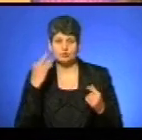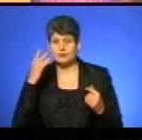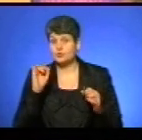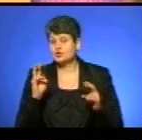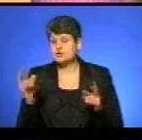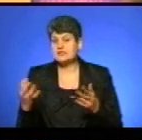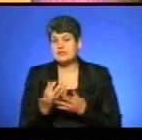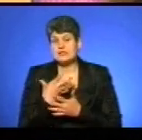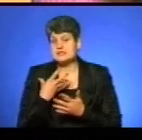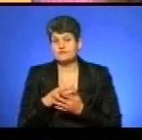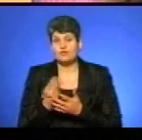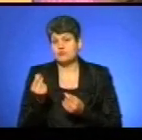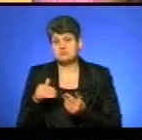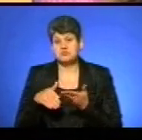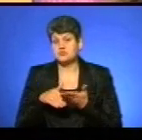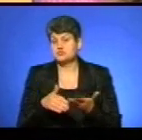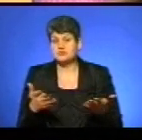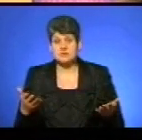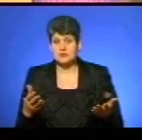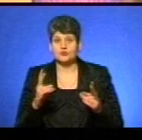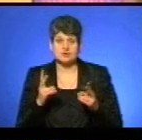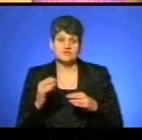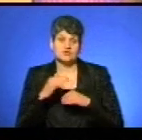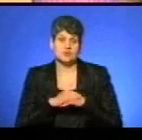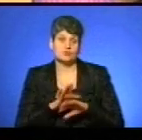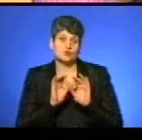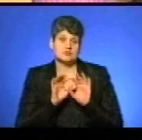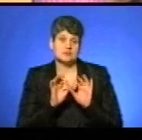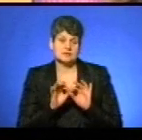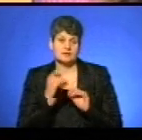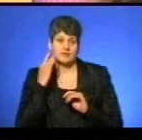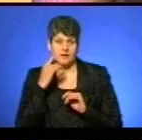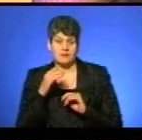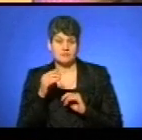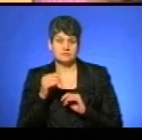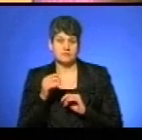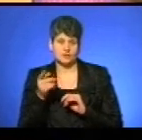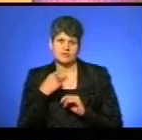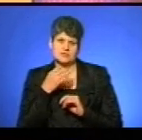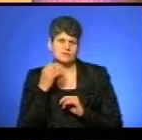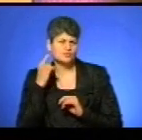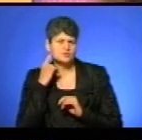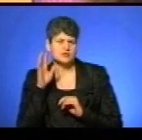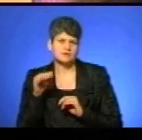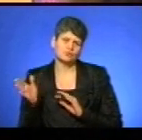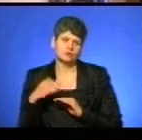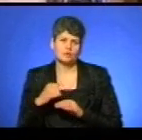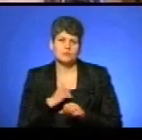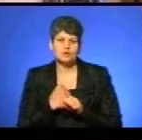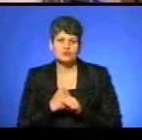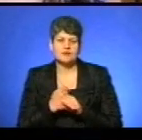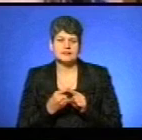знайде свого продюсера. Та? Хтось просто буде за вечерю розказувати свою ідею, а продюсер почує і скаже, давай будемо з тобою далі працювати над цією